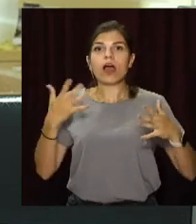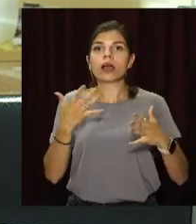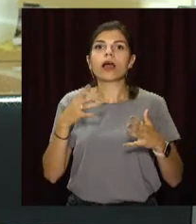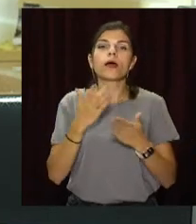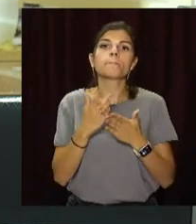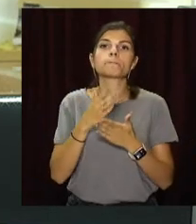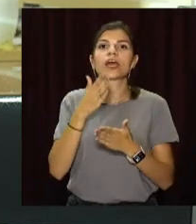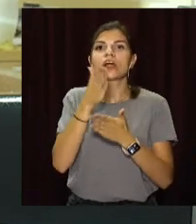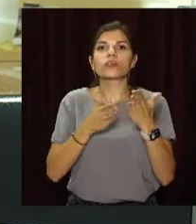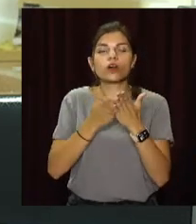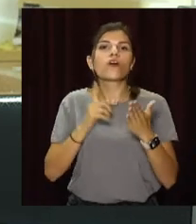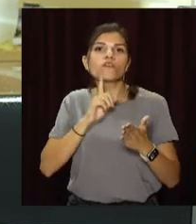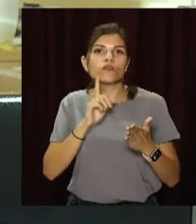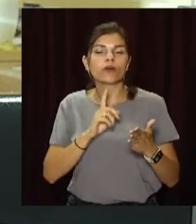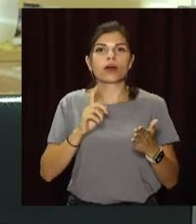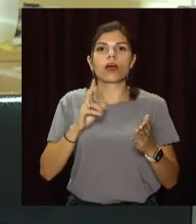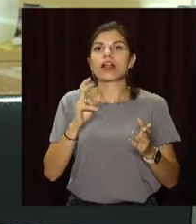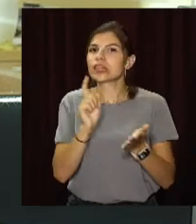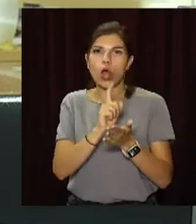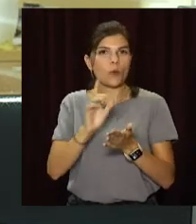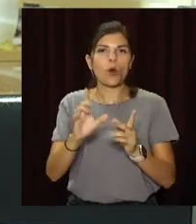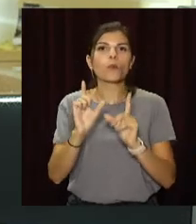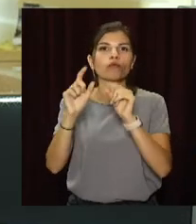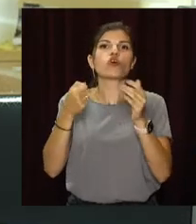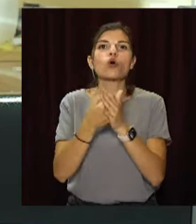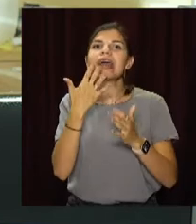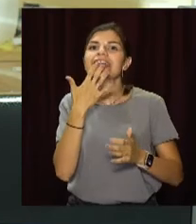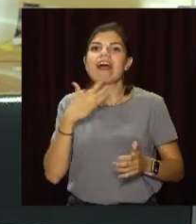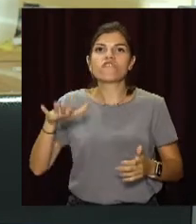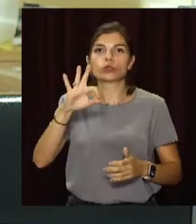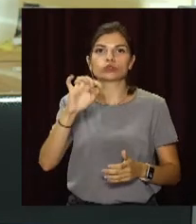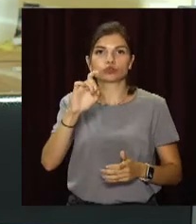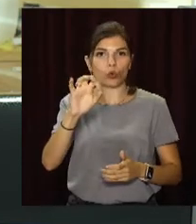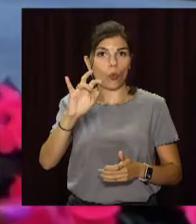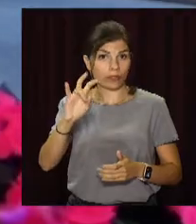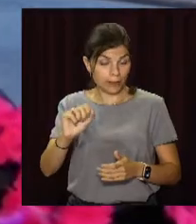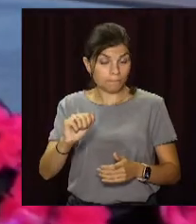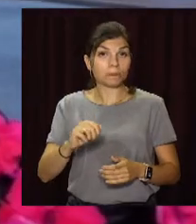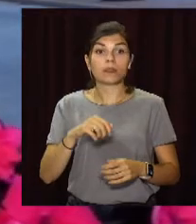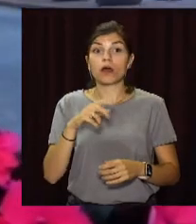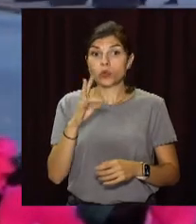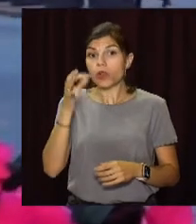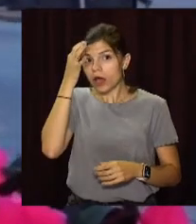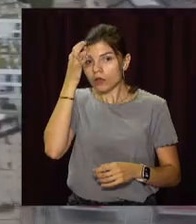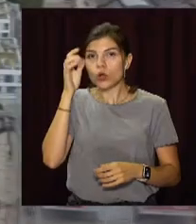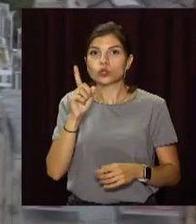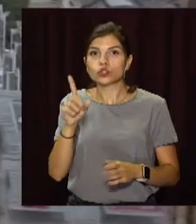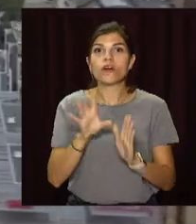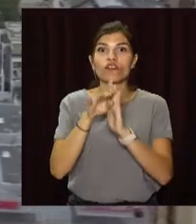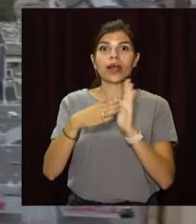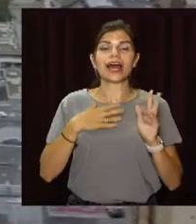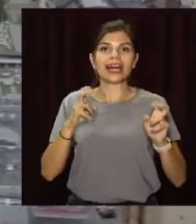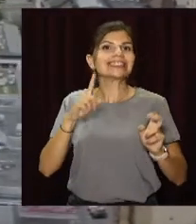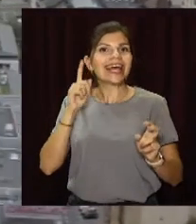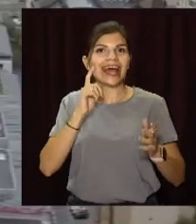пропонується скасувати тимчасові обмеження на необов'язкові поїздки до Єврозони. Водночас МЗС України нагадує, включення нас до